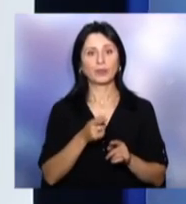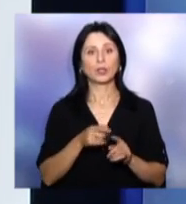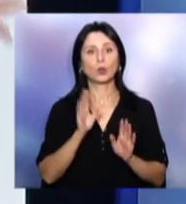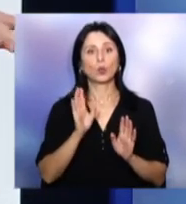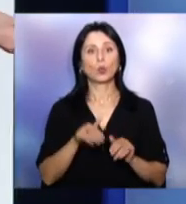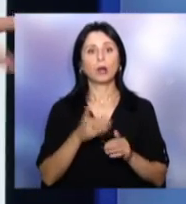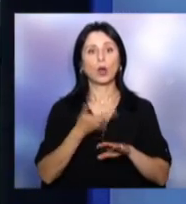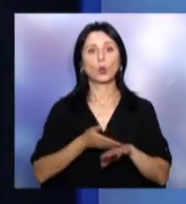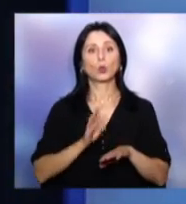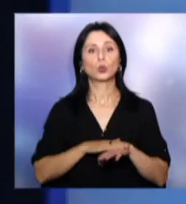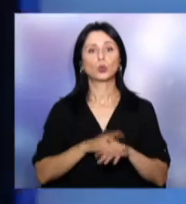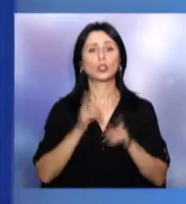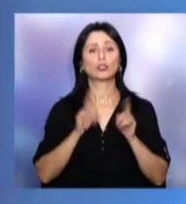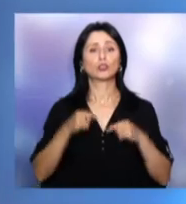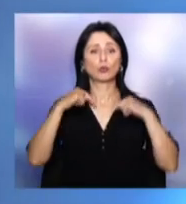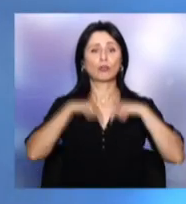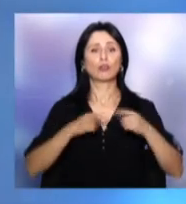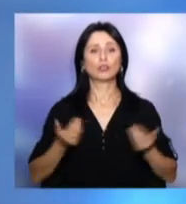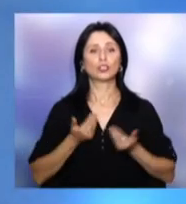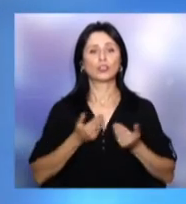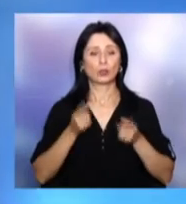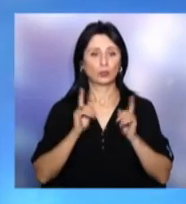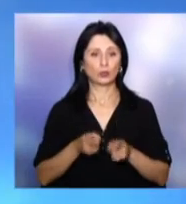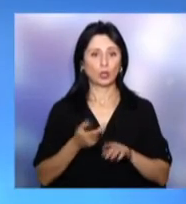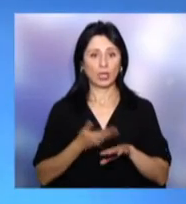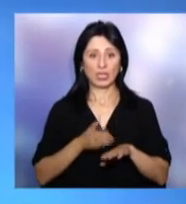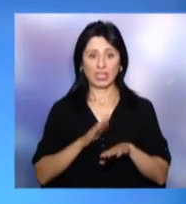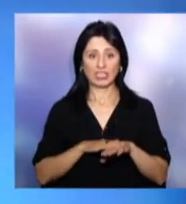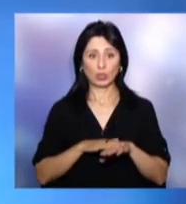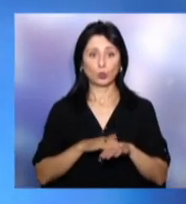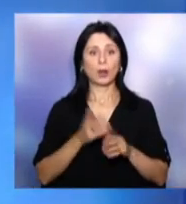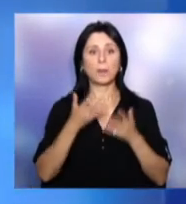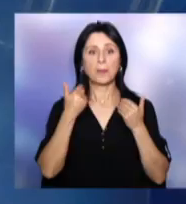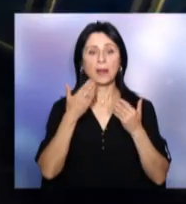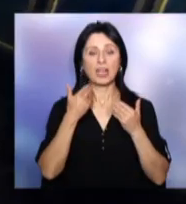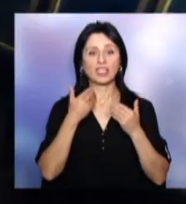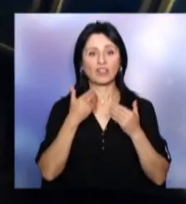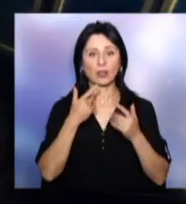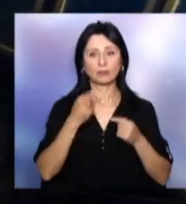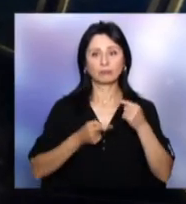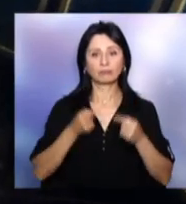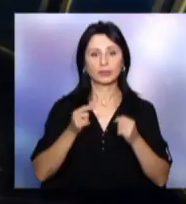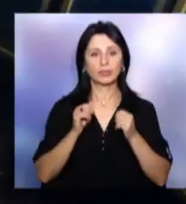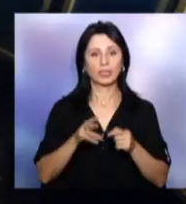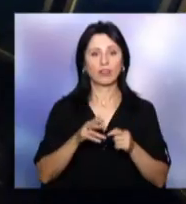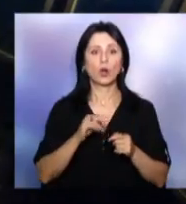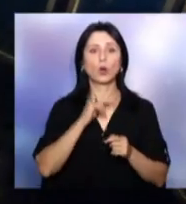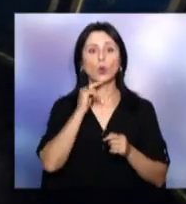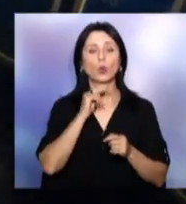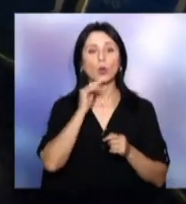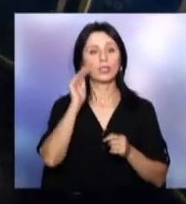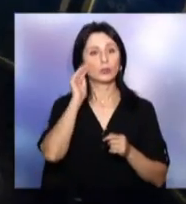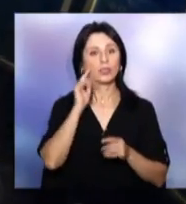გაცილებით უფრო რთულია რეალობაში. მაგრამ ამ სირთულესანაც შეიძლება მარტივად გამკლავება, თუ ყურადღებით